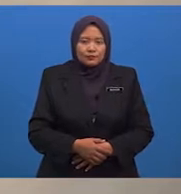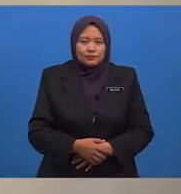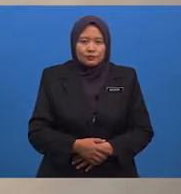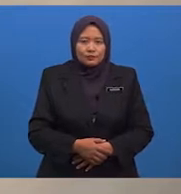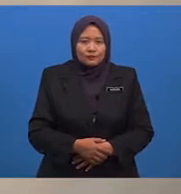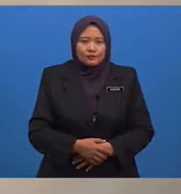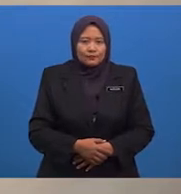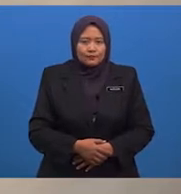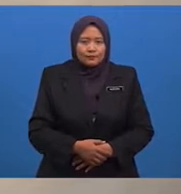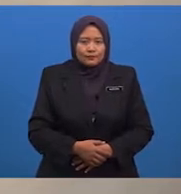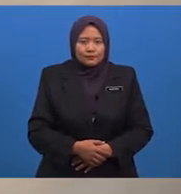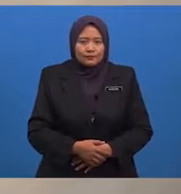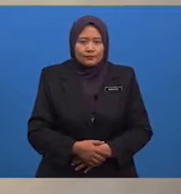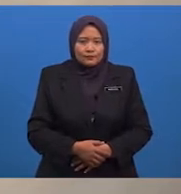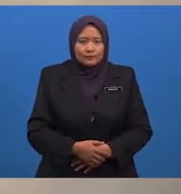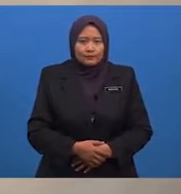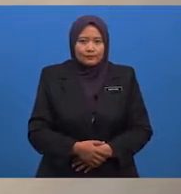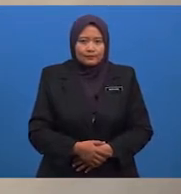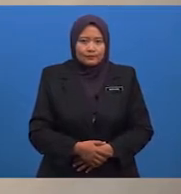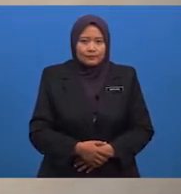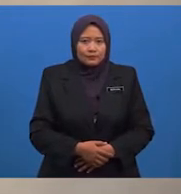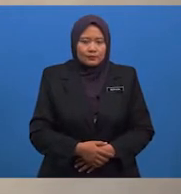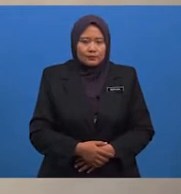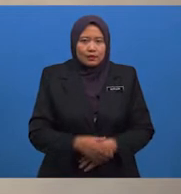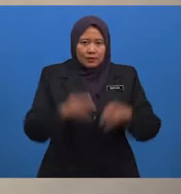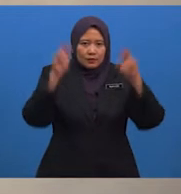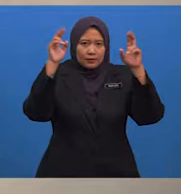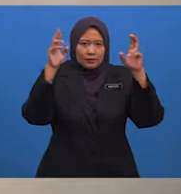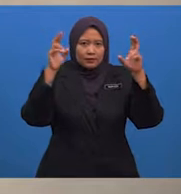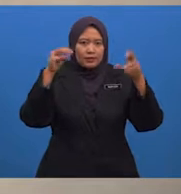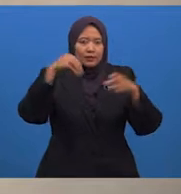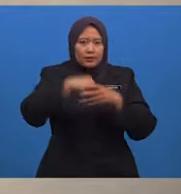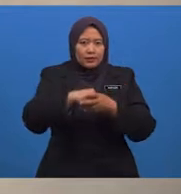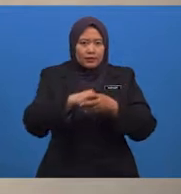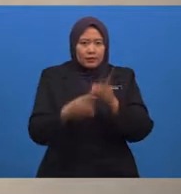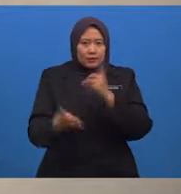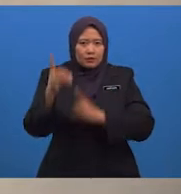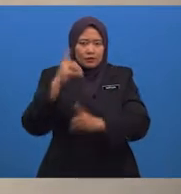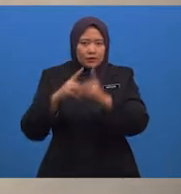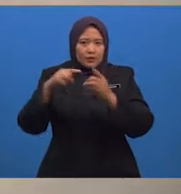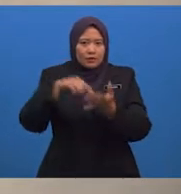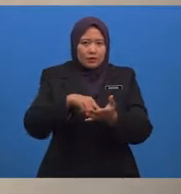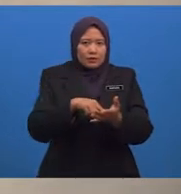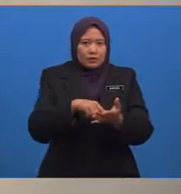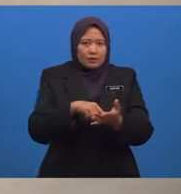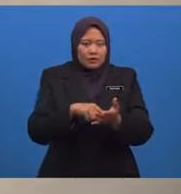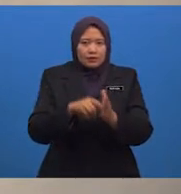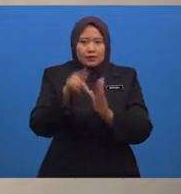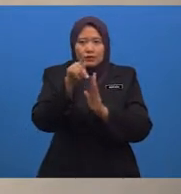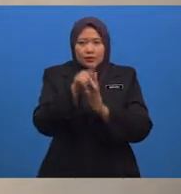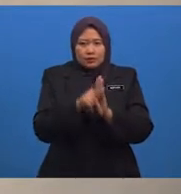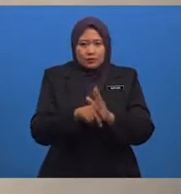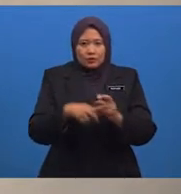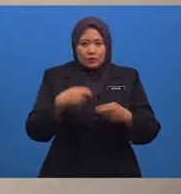Jawapan bagi soalan pengukuhan yang pertama, tema yang terdapat dalam drama ini ialah